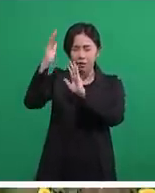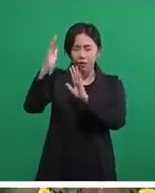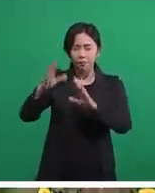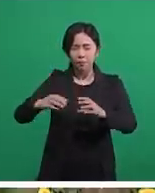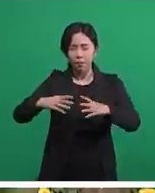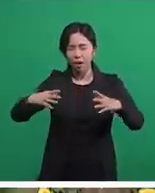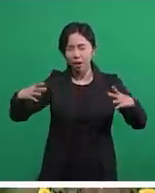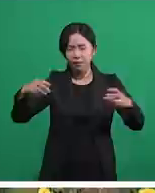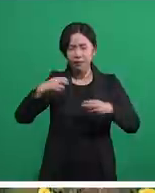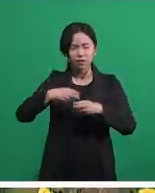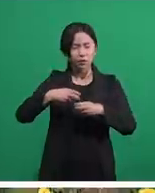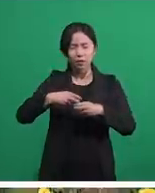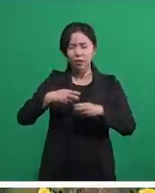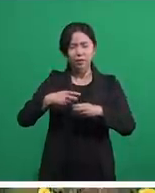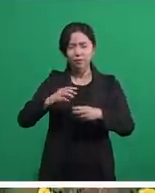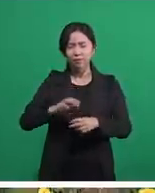beragam kesulitan,